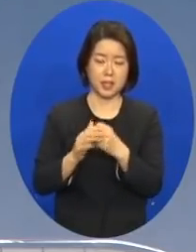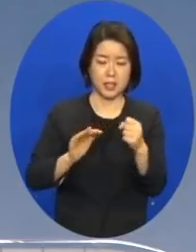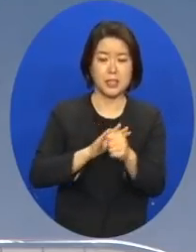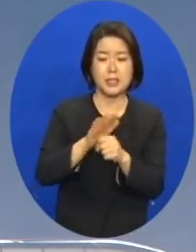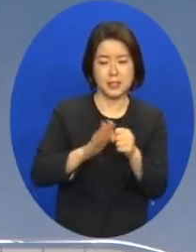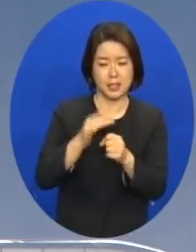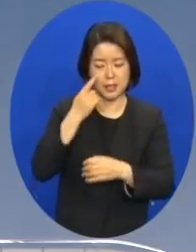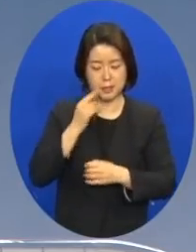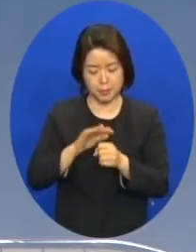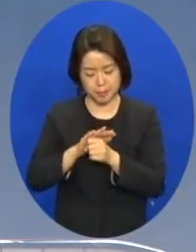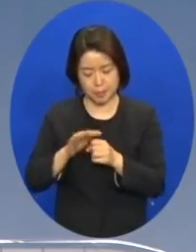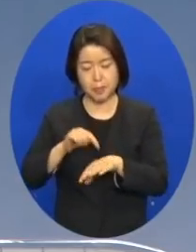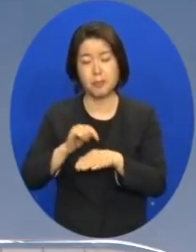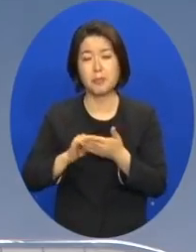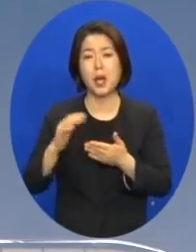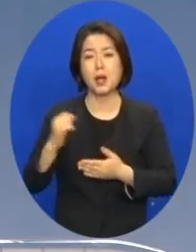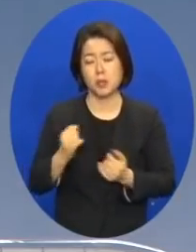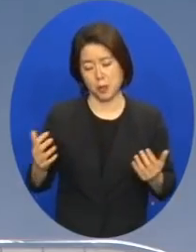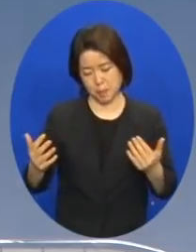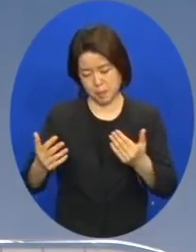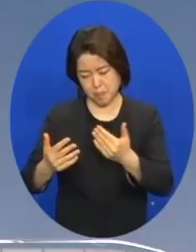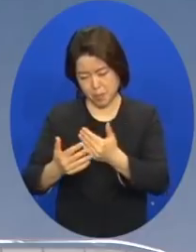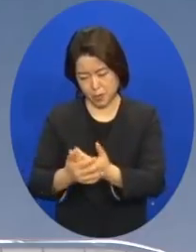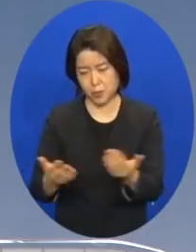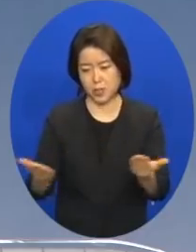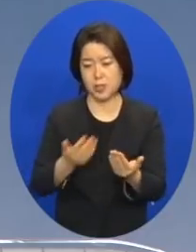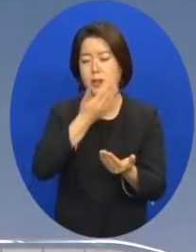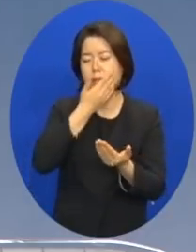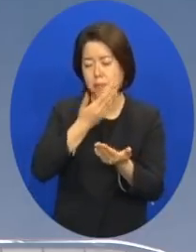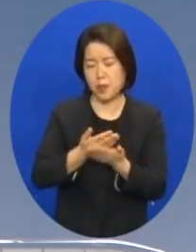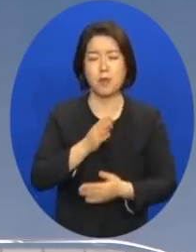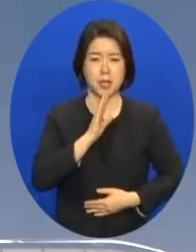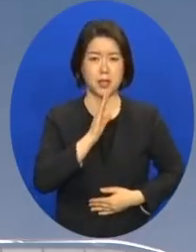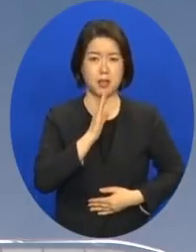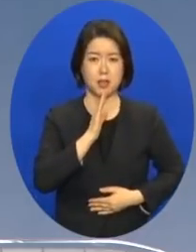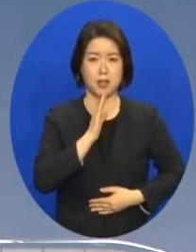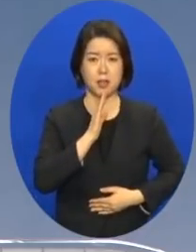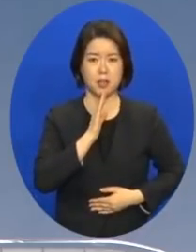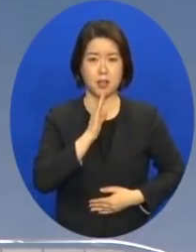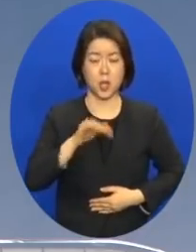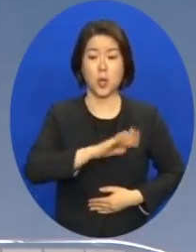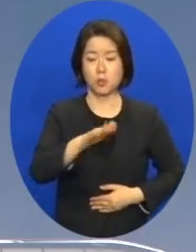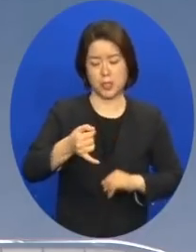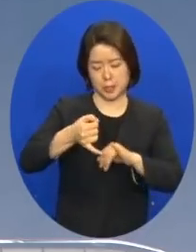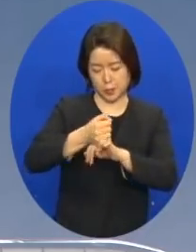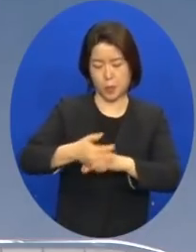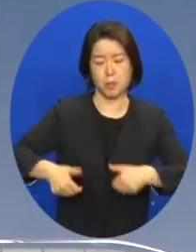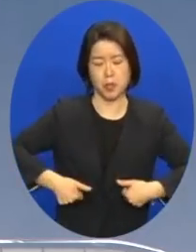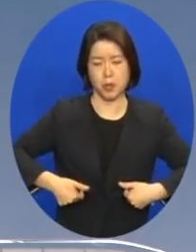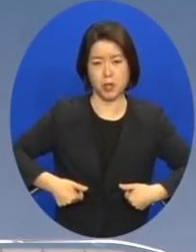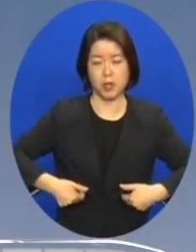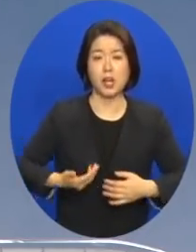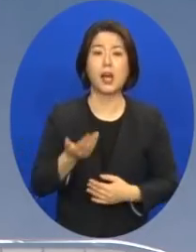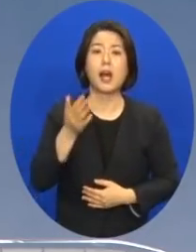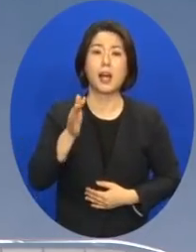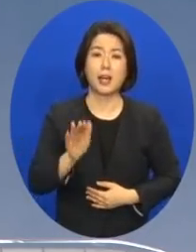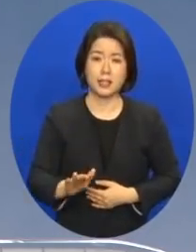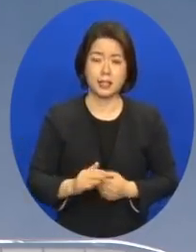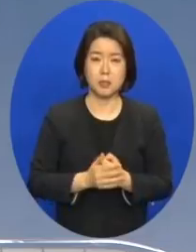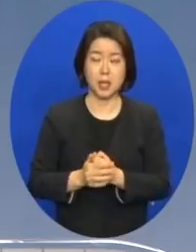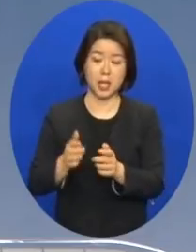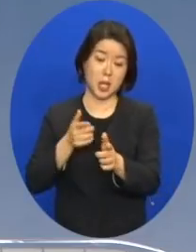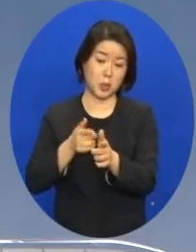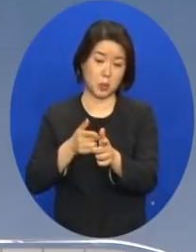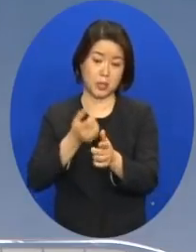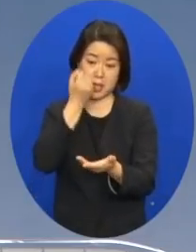사랑과 긍휼로 우리가 품는 일은 중요해요. 그건 우리가 반드시 있어야 되죠. 그러나